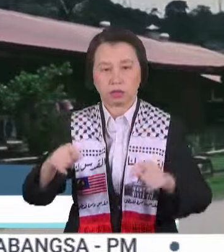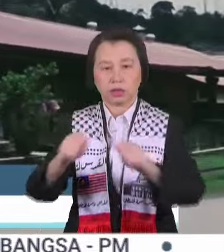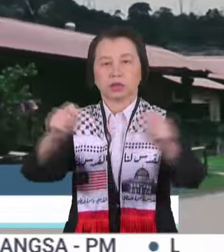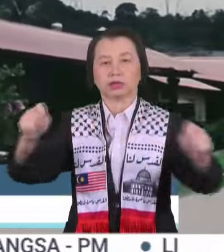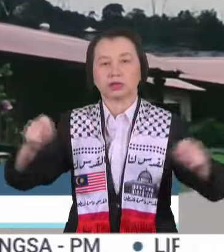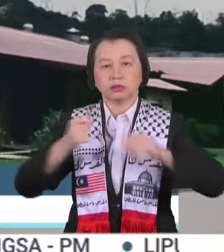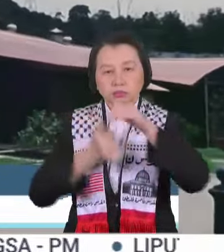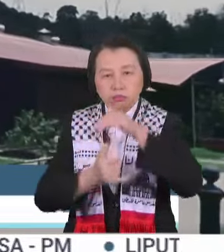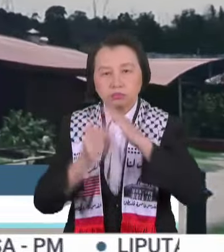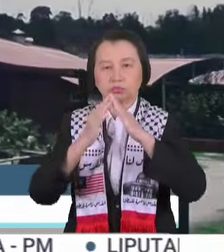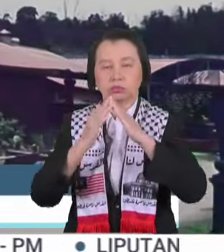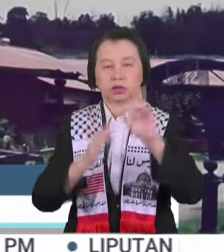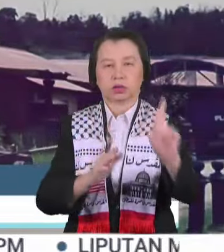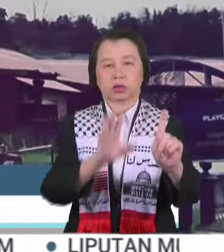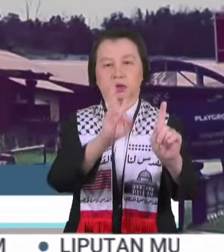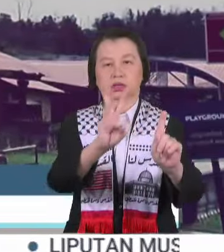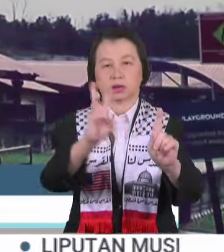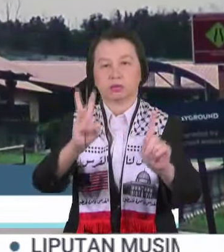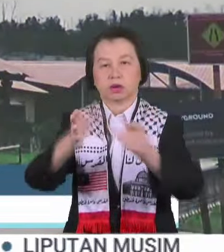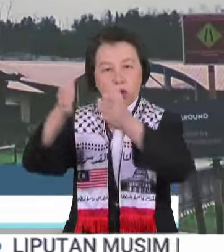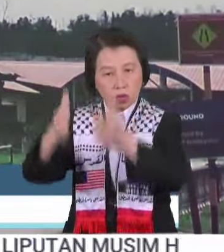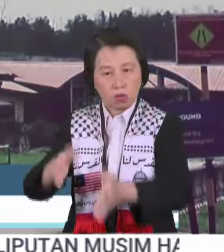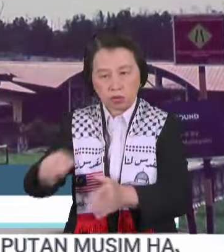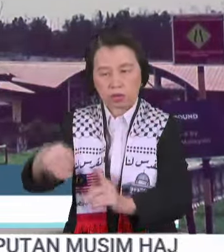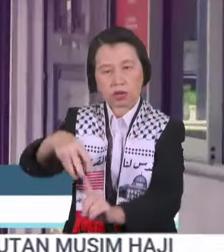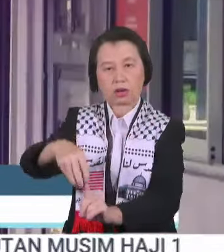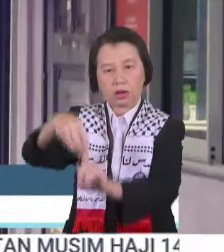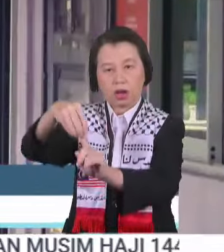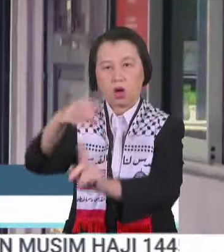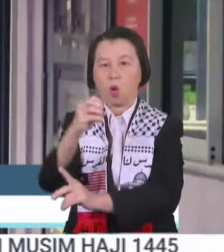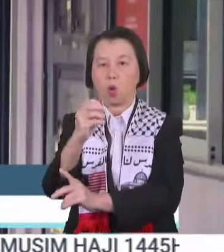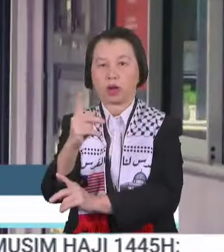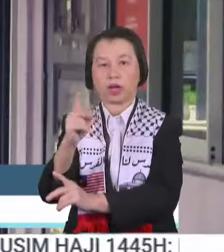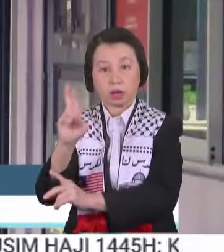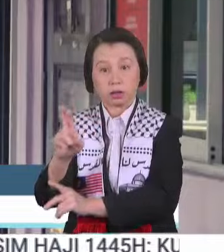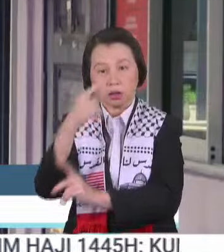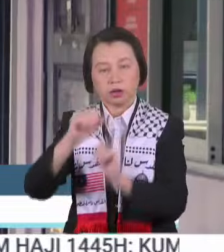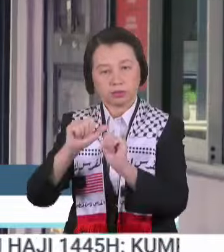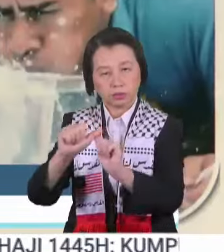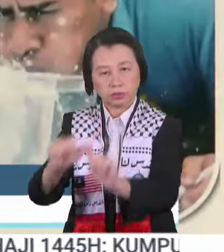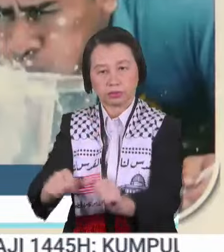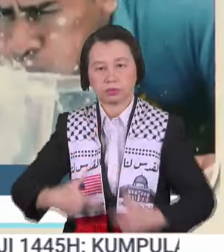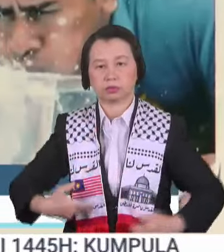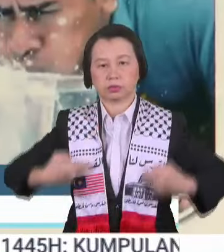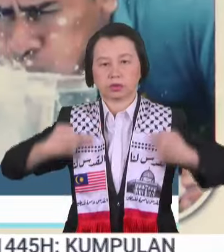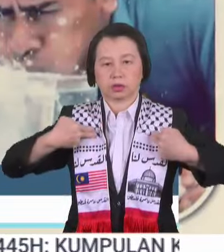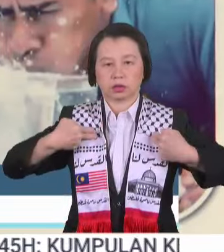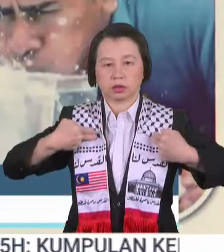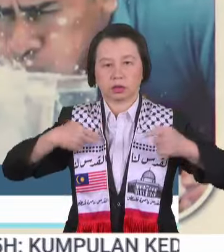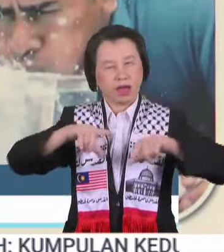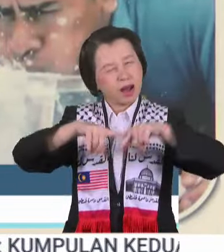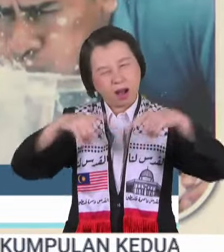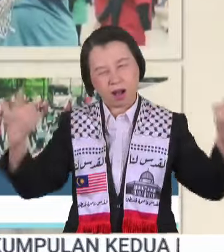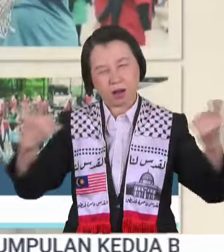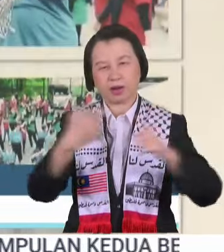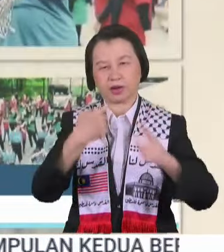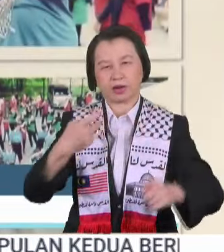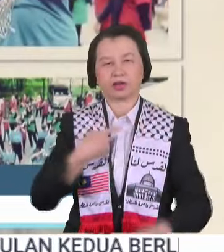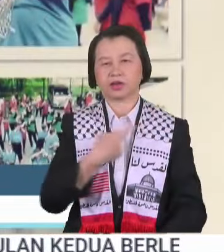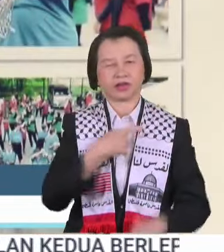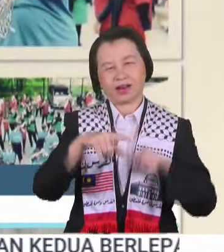teduh buat 196 penghuni istimewa ini dalam meneruskan kehidupan yang jauh berbeza daripada